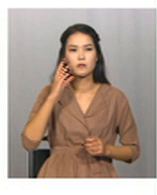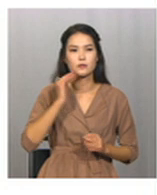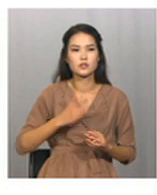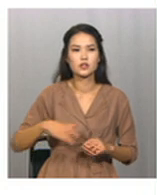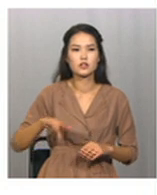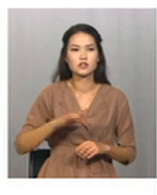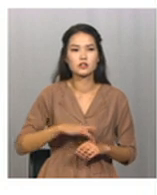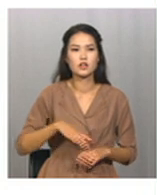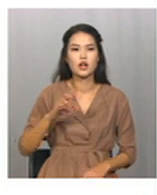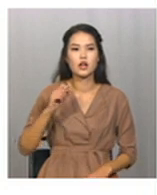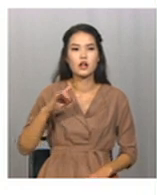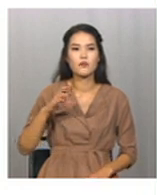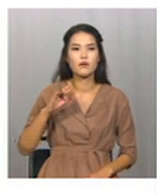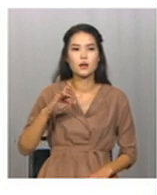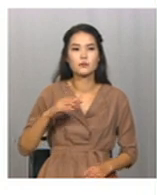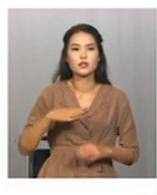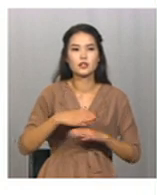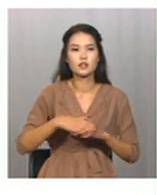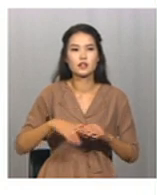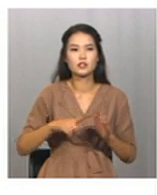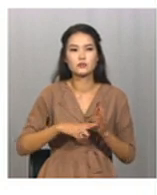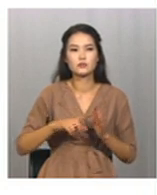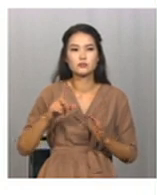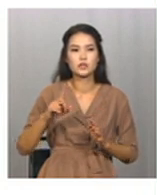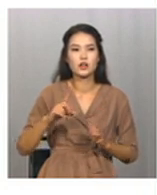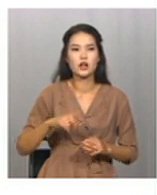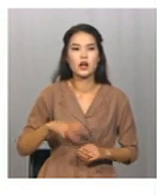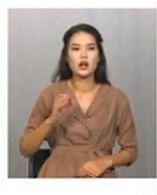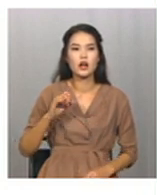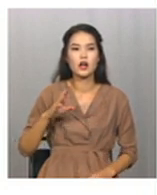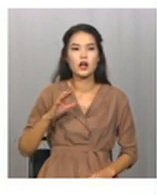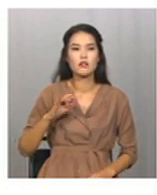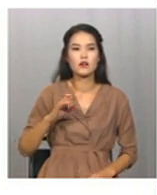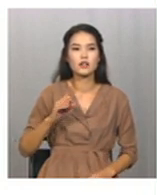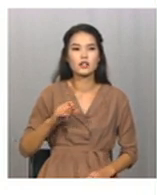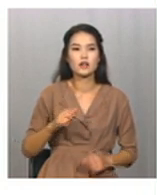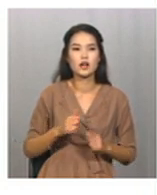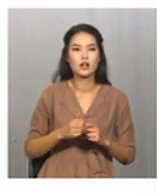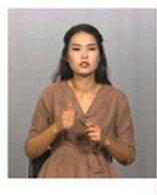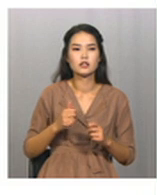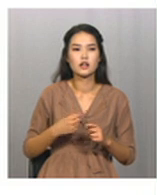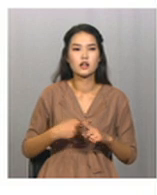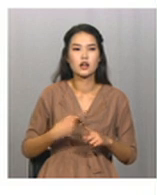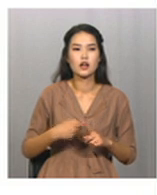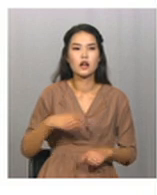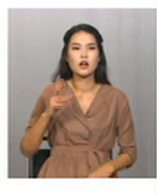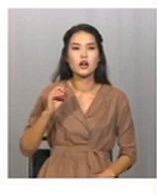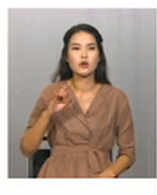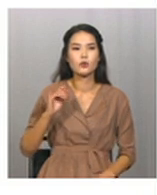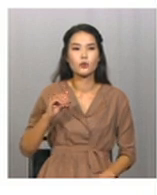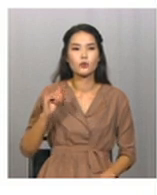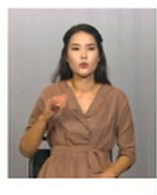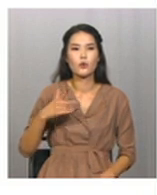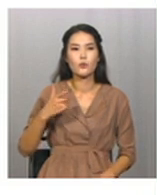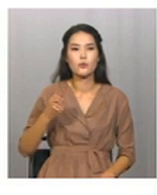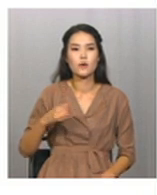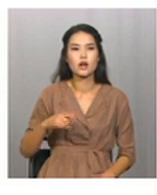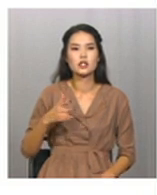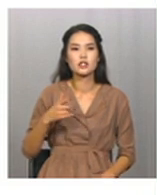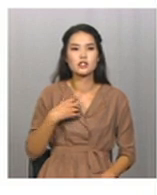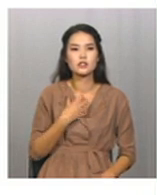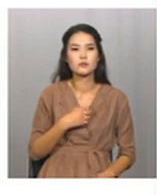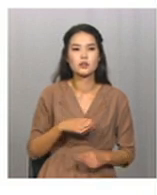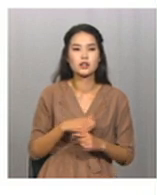Алматы қаласы Әл-Фараби даңғылы 71. Әл-Фараби атындағы Қазақ ұлттық университеті